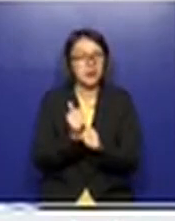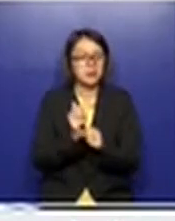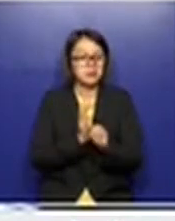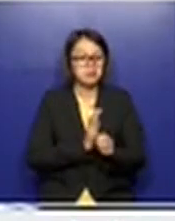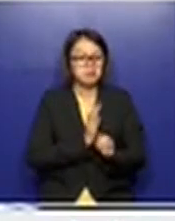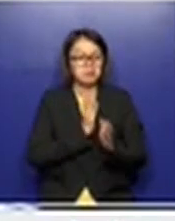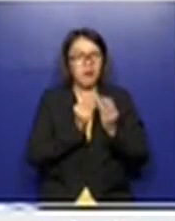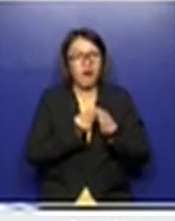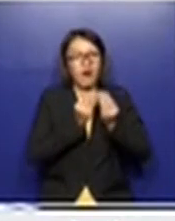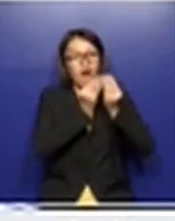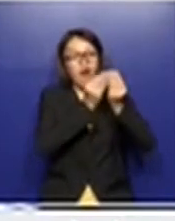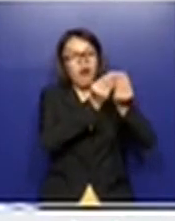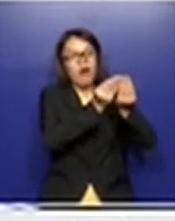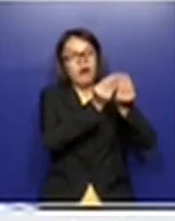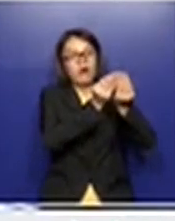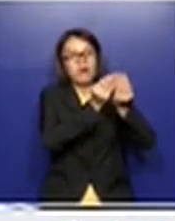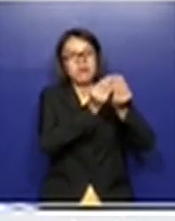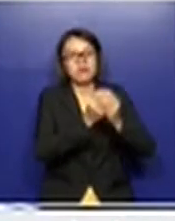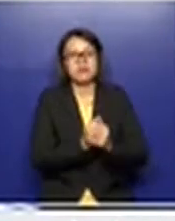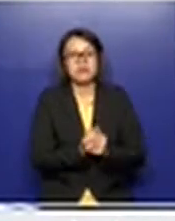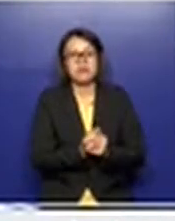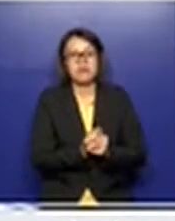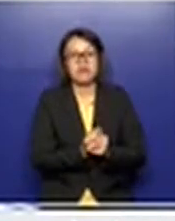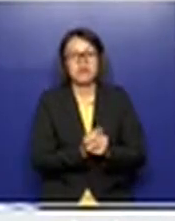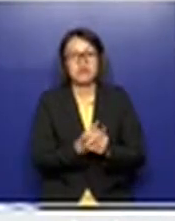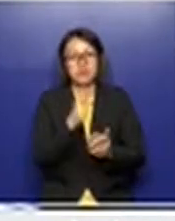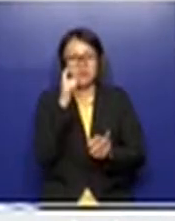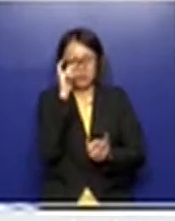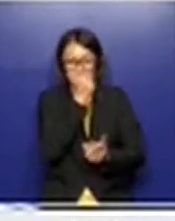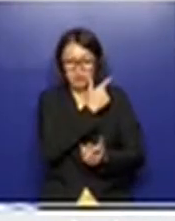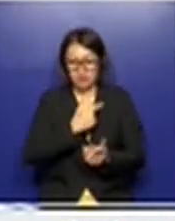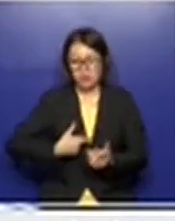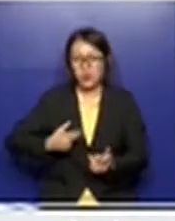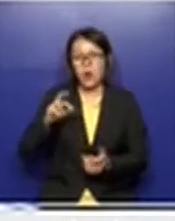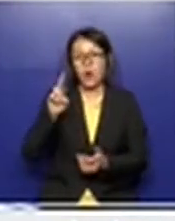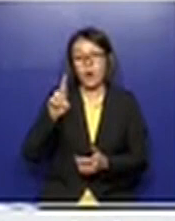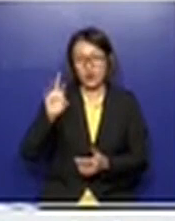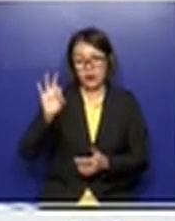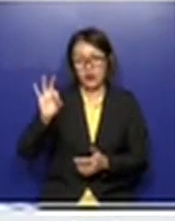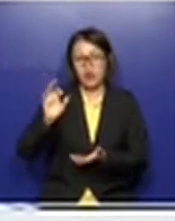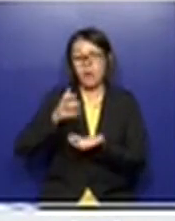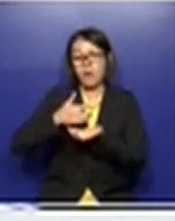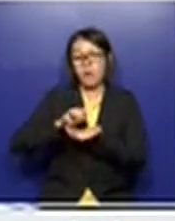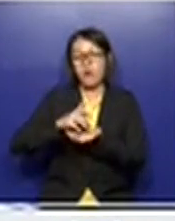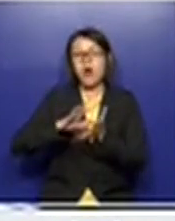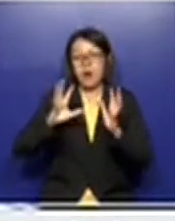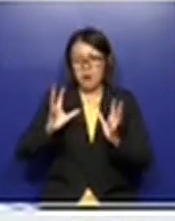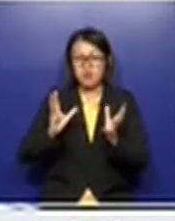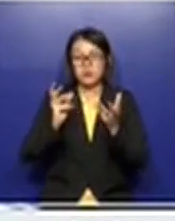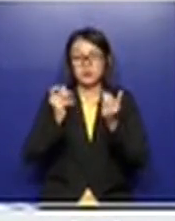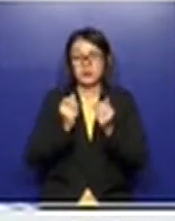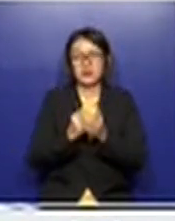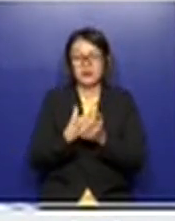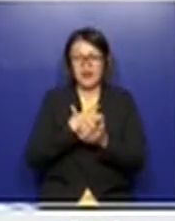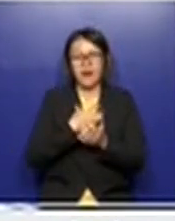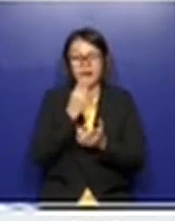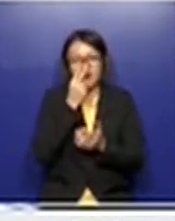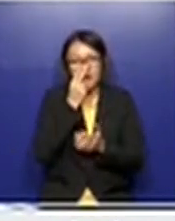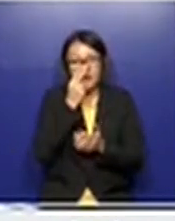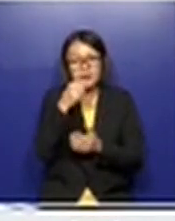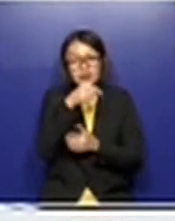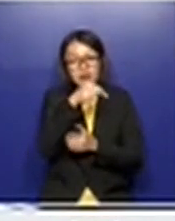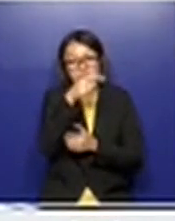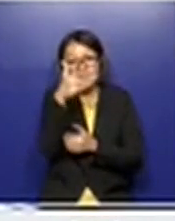พระเกียรติของสมเด็จในหลวงรัชกาลที่9การอภิปรายของผมทั้งหมดผมยังอยากเห็นว่าไทย PBS